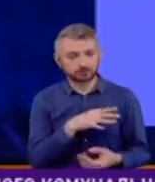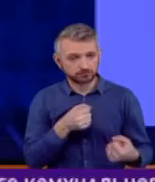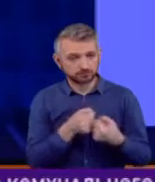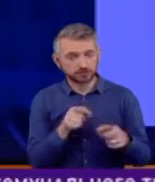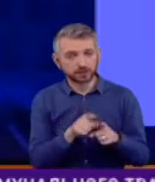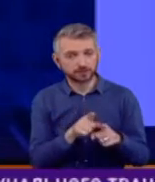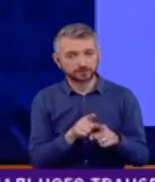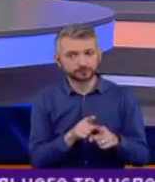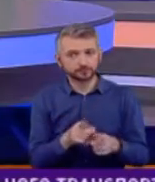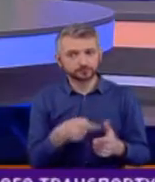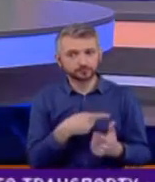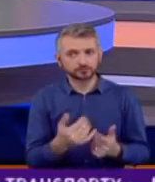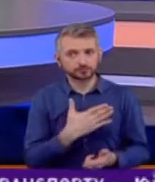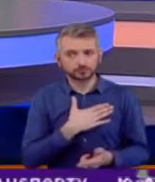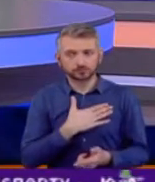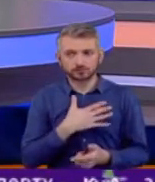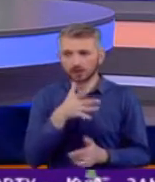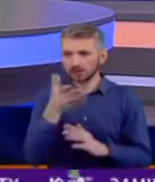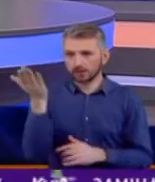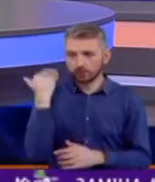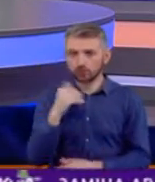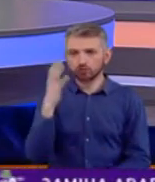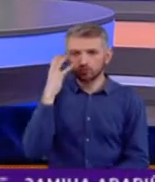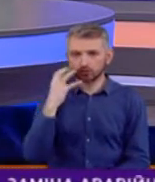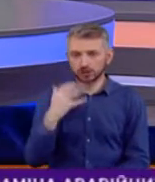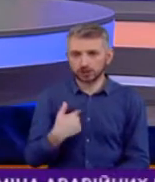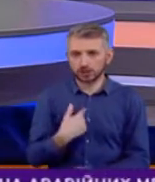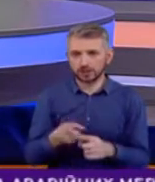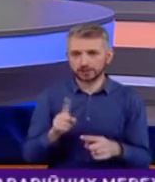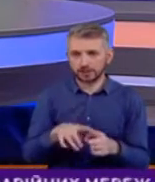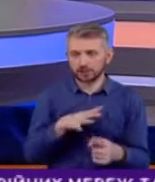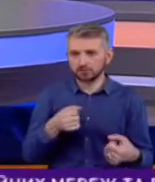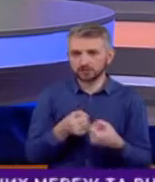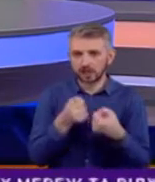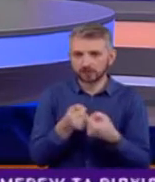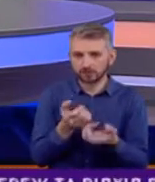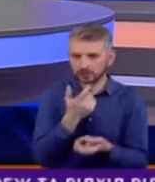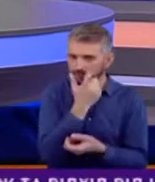таким? Чи наша політика... Я ще з часів Ющенка з цим сталкувалася.